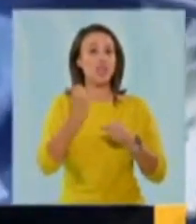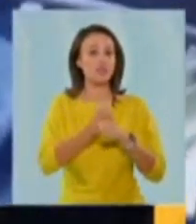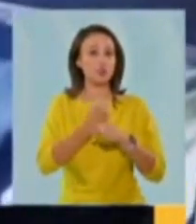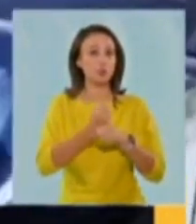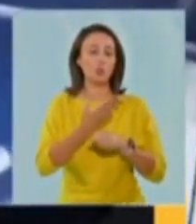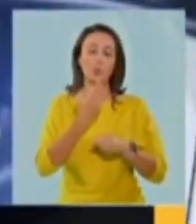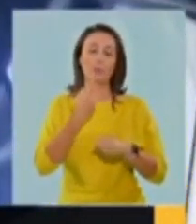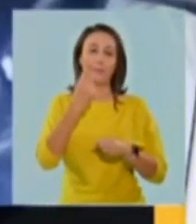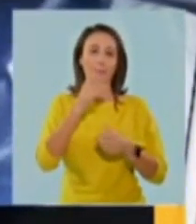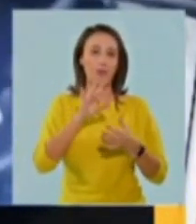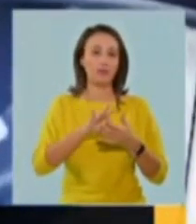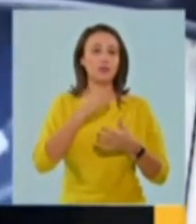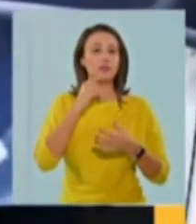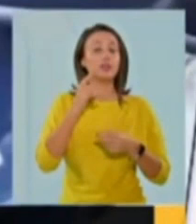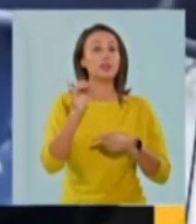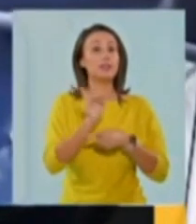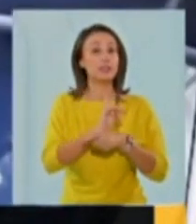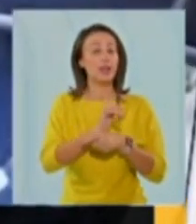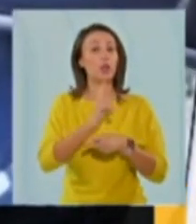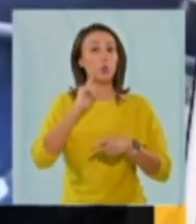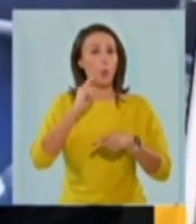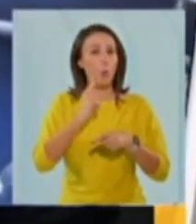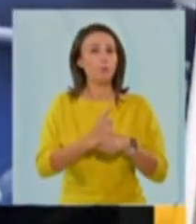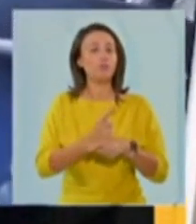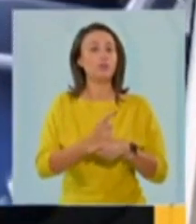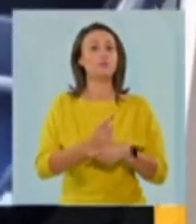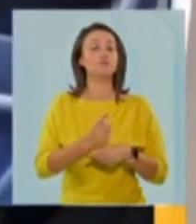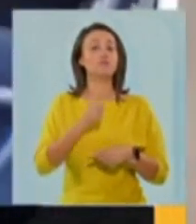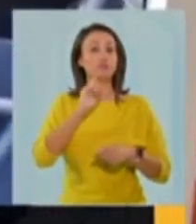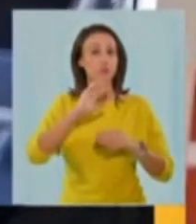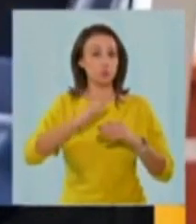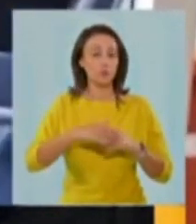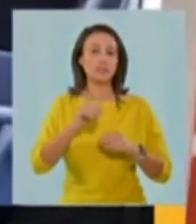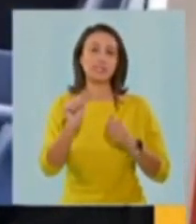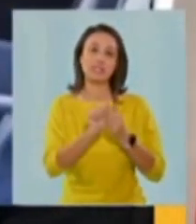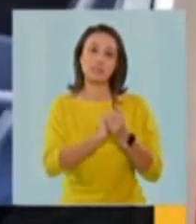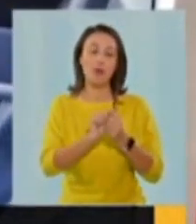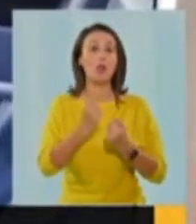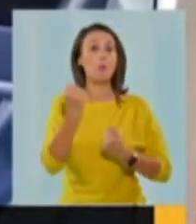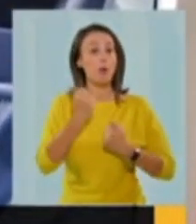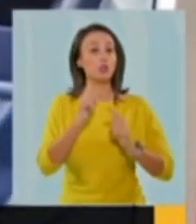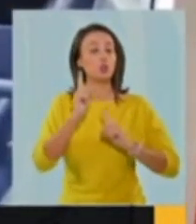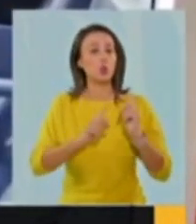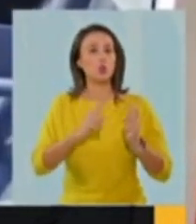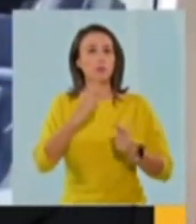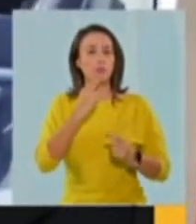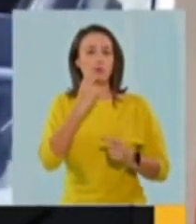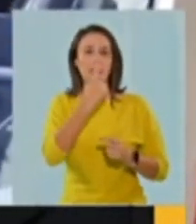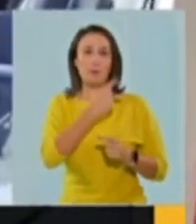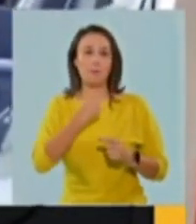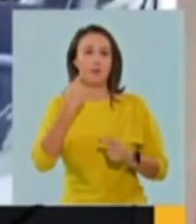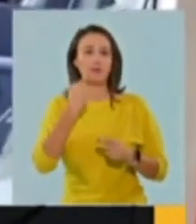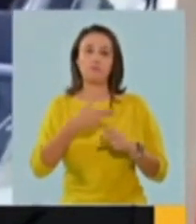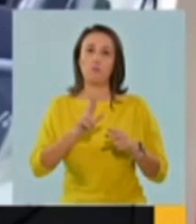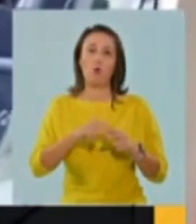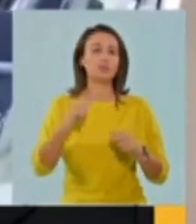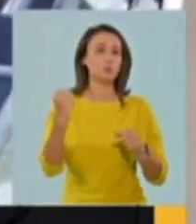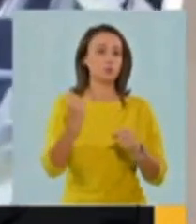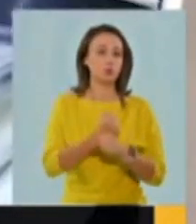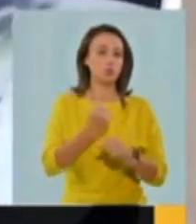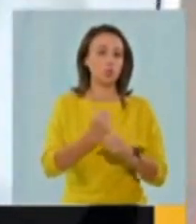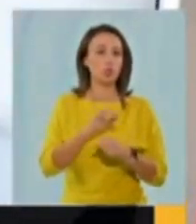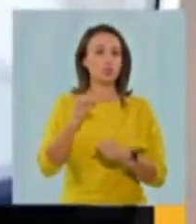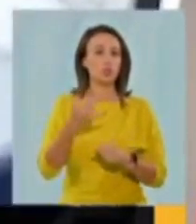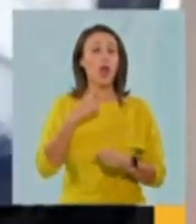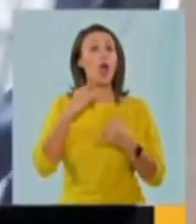ar fi pentru prima dată când directorul îi pune pe subalterni să-i spele mașina. Totuși, agentul pare să fie foarte muncitor,